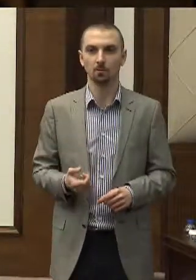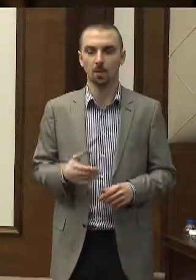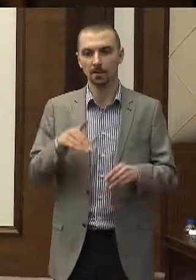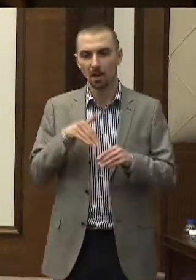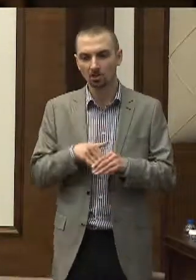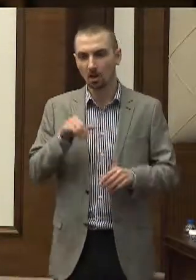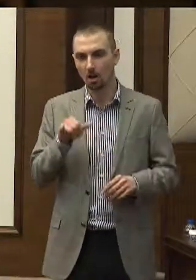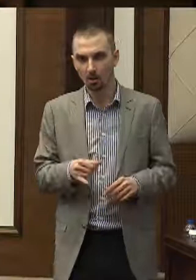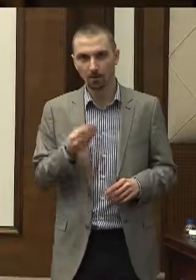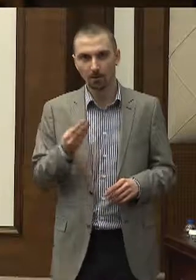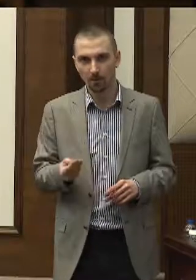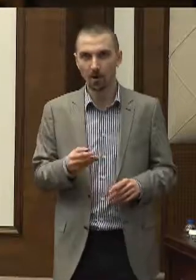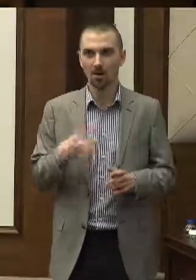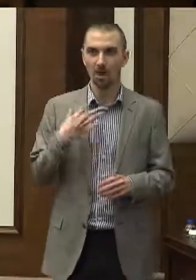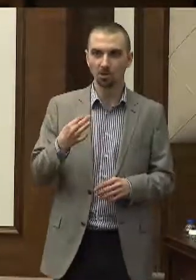seçme hakkını verilmesi.